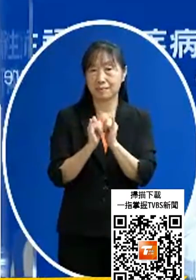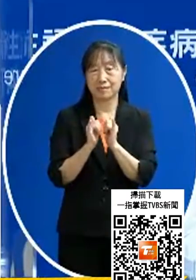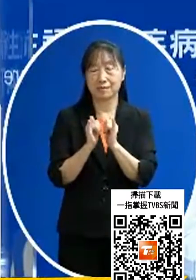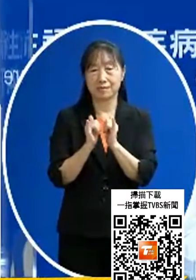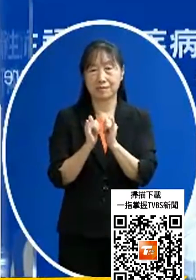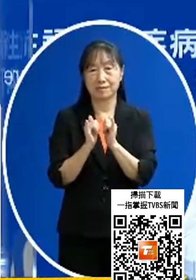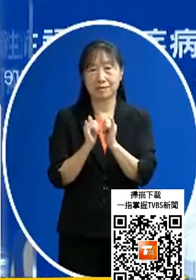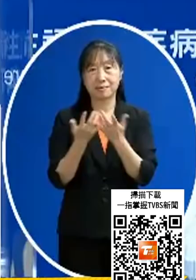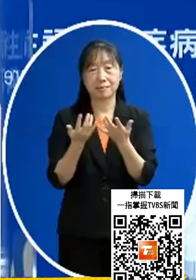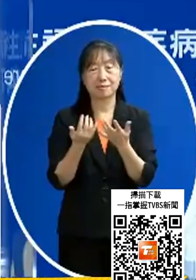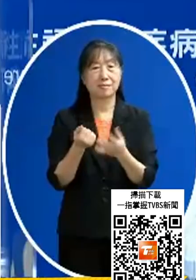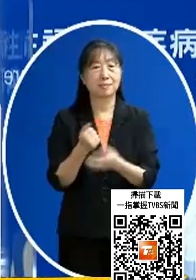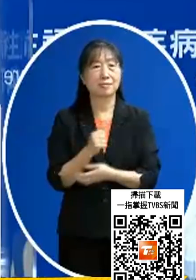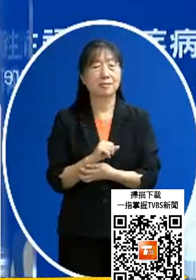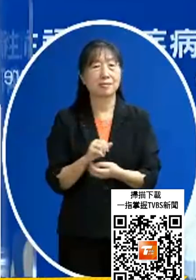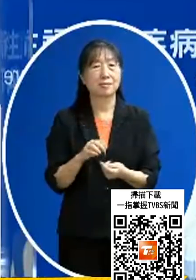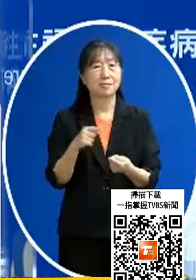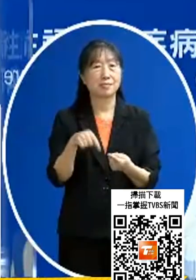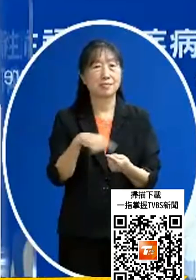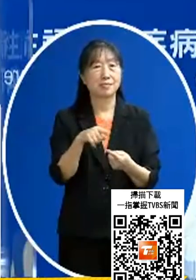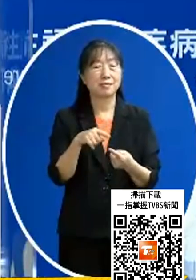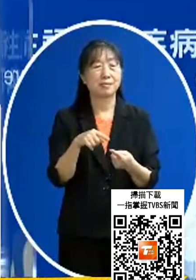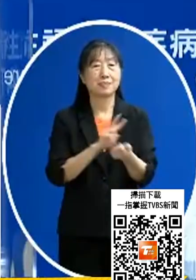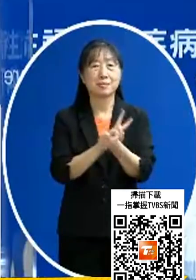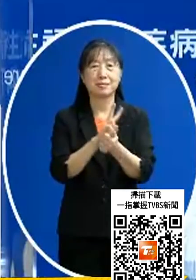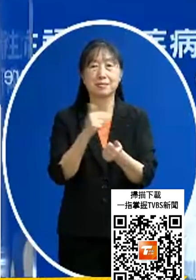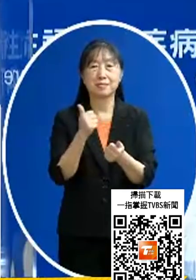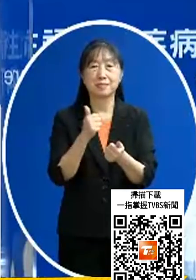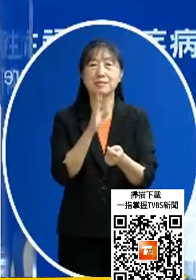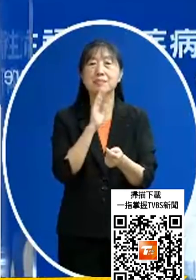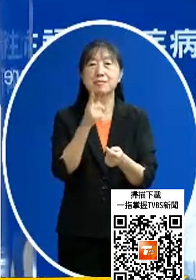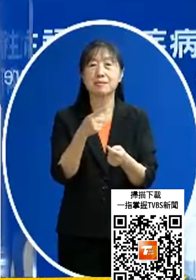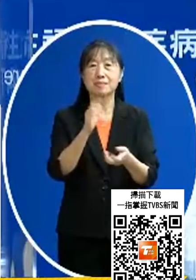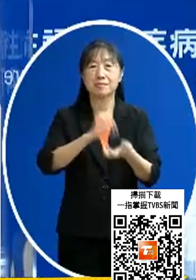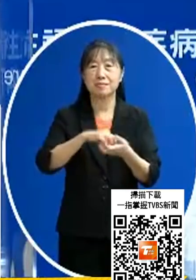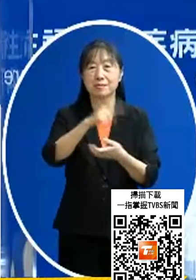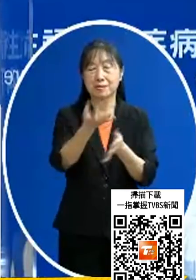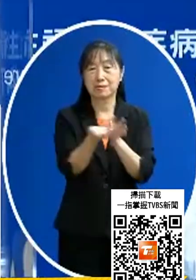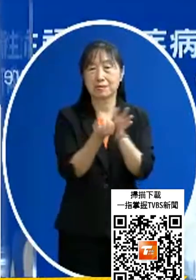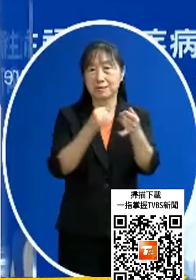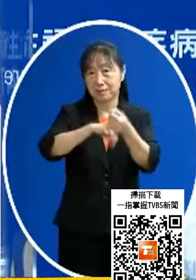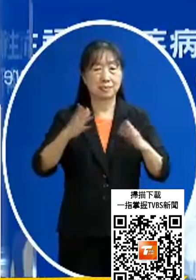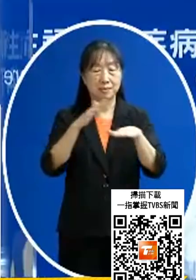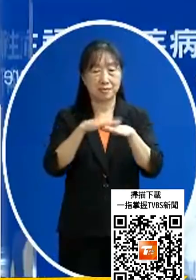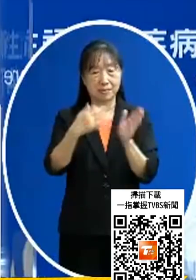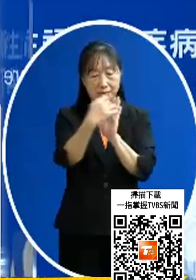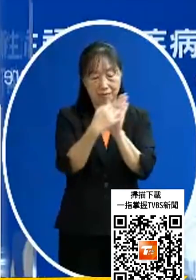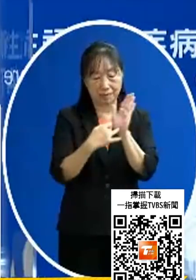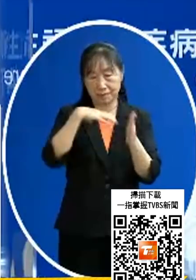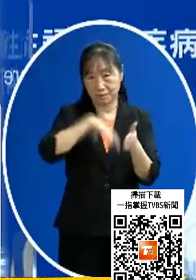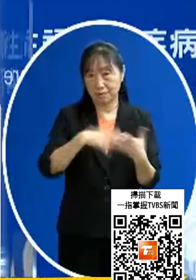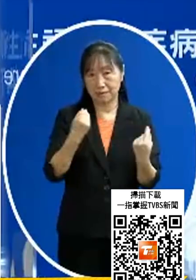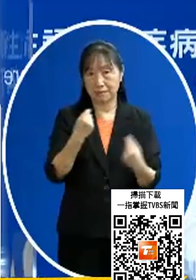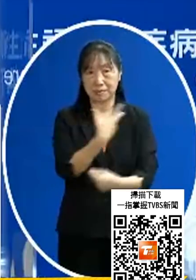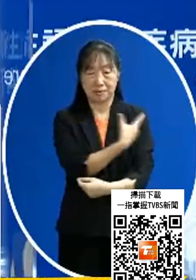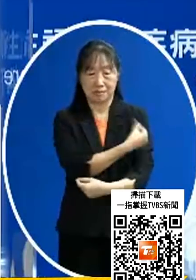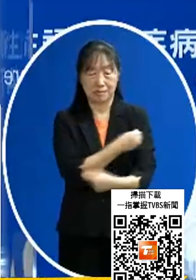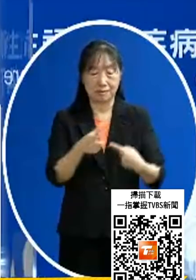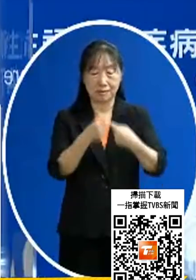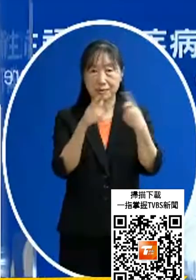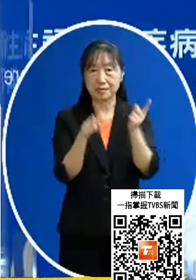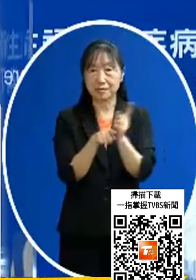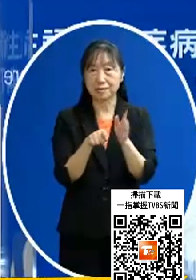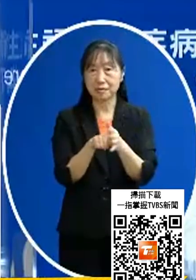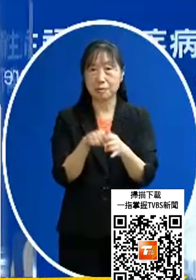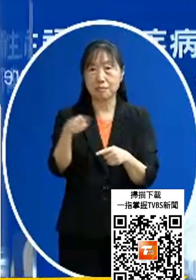啊，这位林先生哈，那是我在立法院讲说他可能在预约的平台，那事实上是不是？他打第一剂的时候，事实上